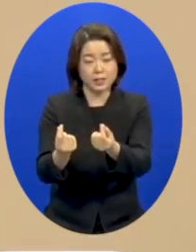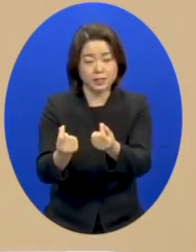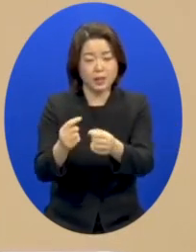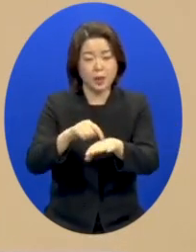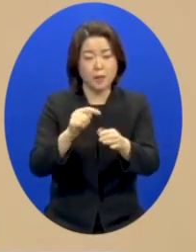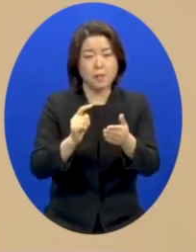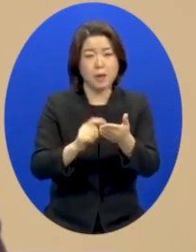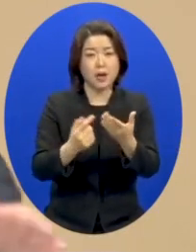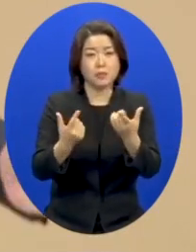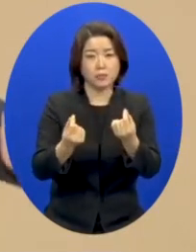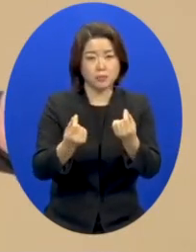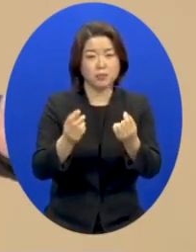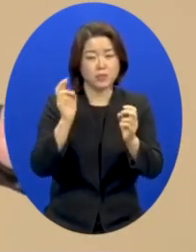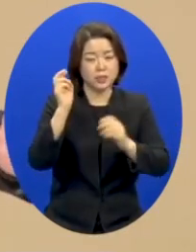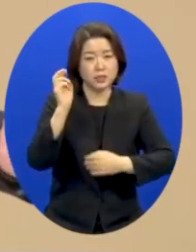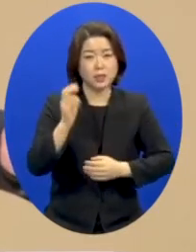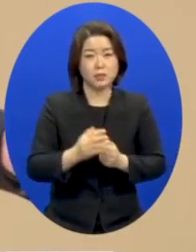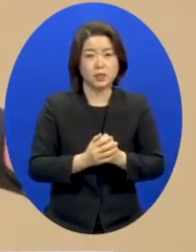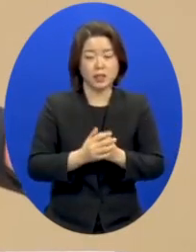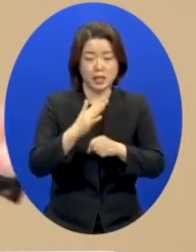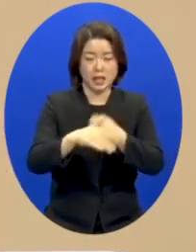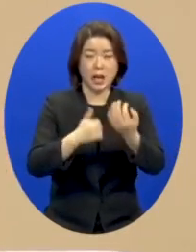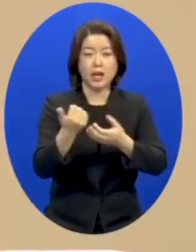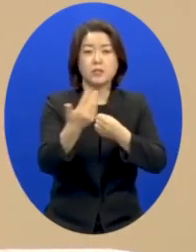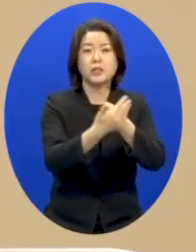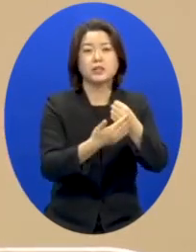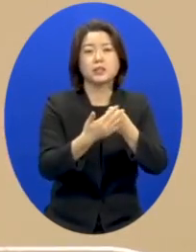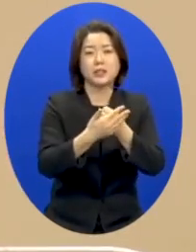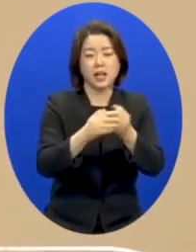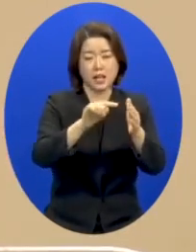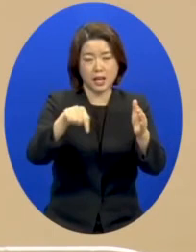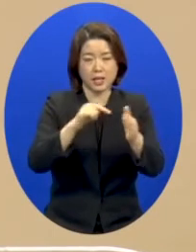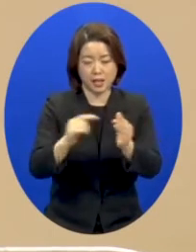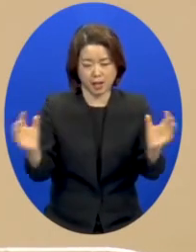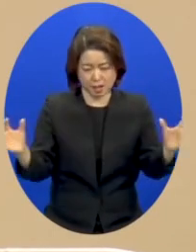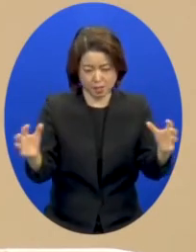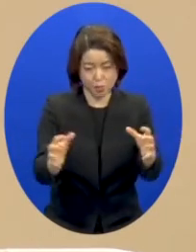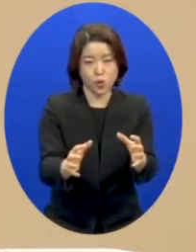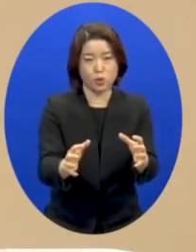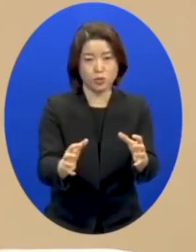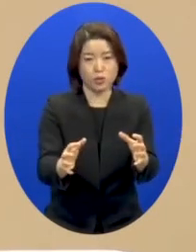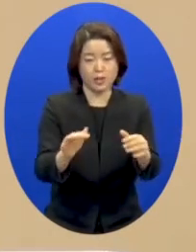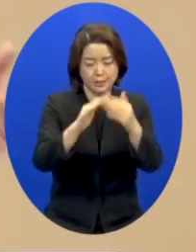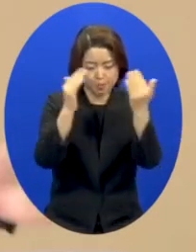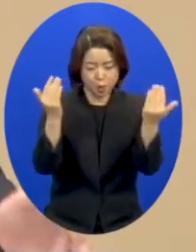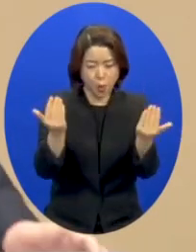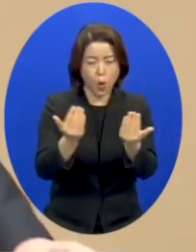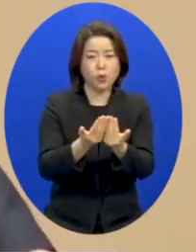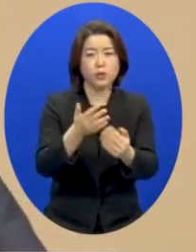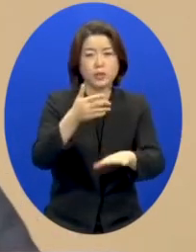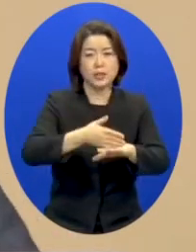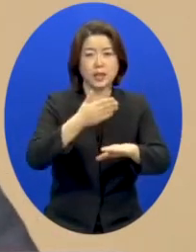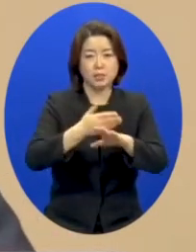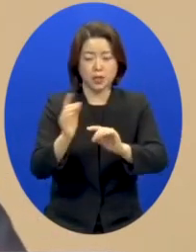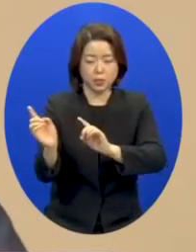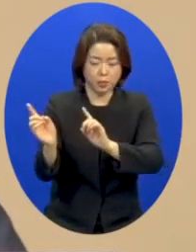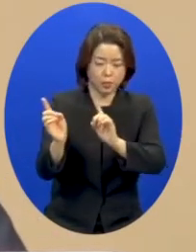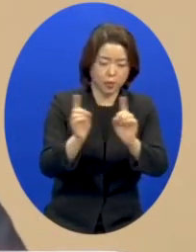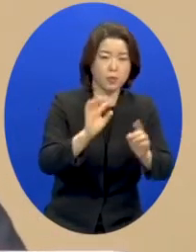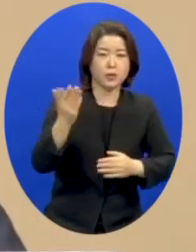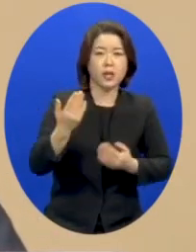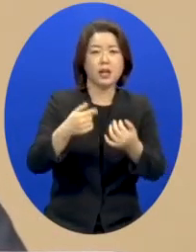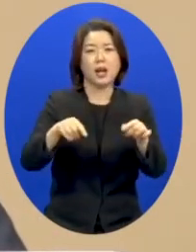겁니다. 하나님의 은혜 안에 우리 함께 모여서 그 모든 것이 감사로 다 회복되어지기를 우리